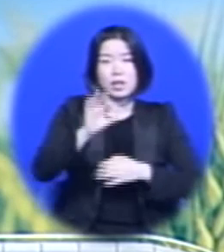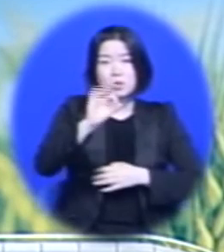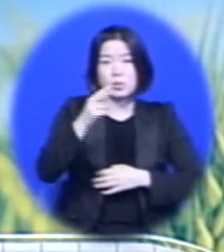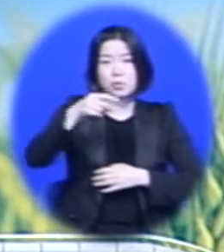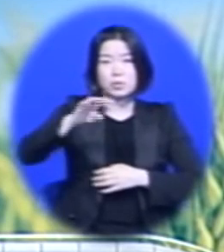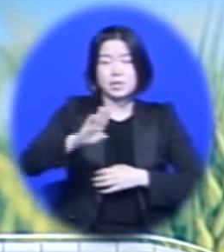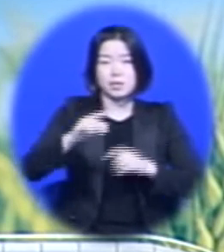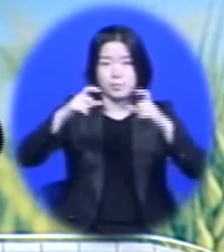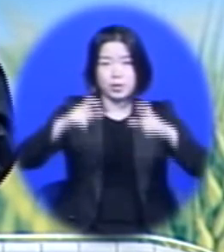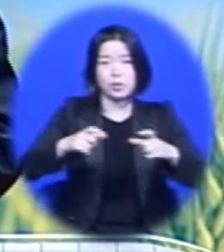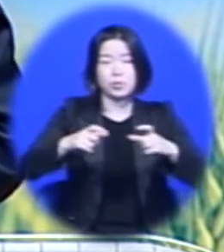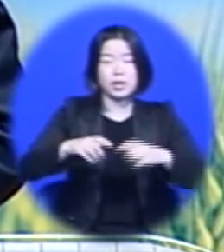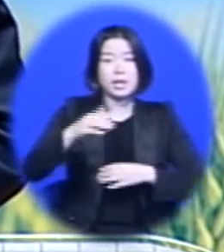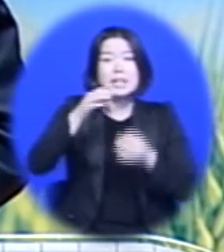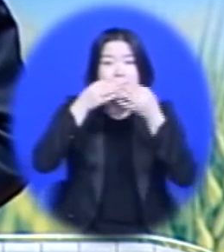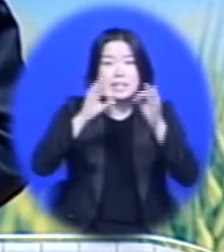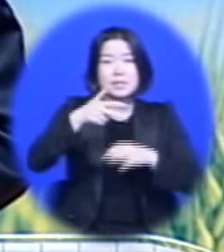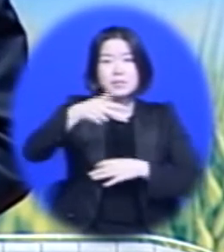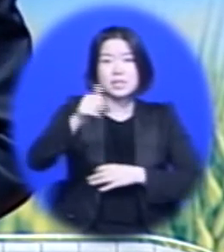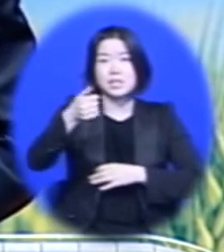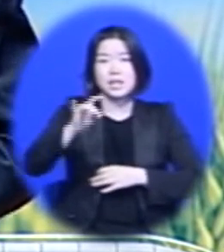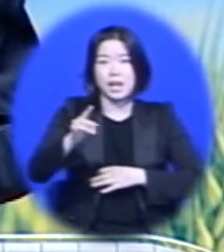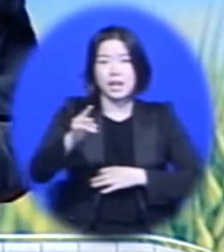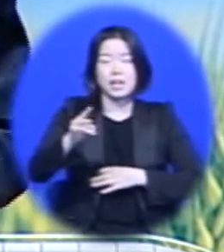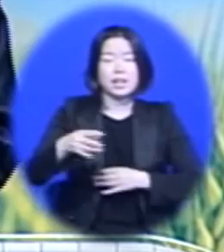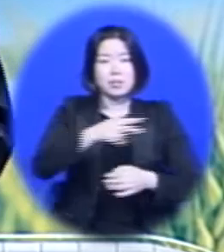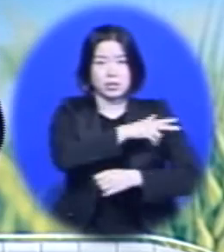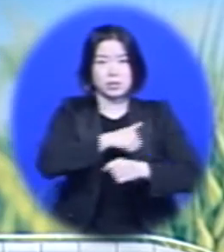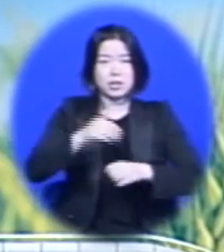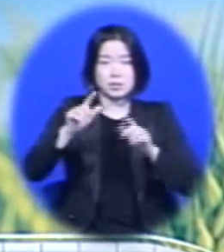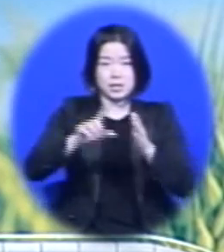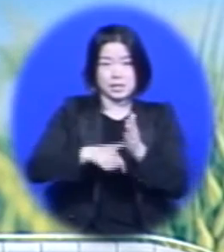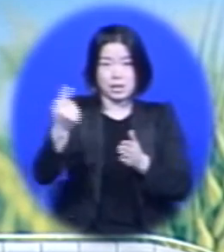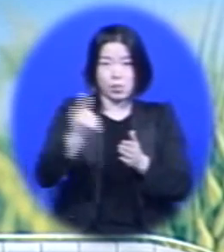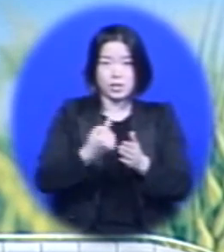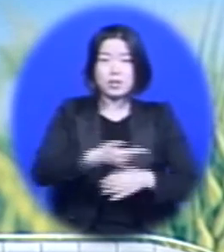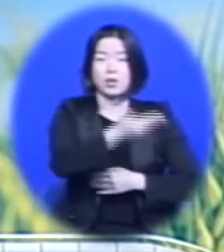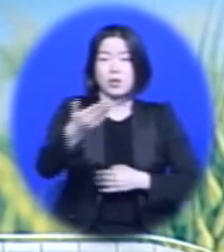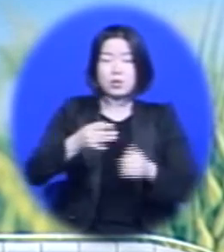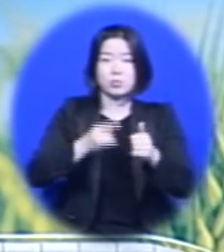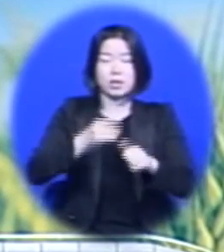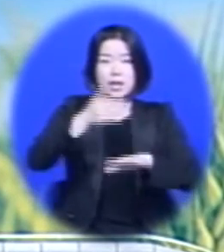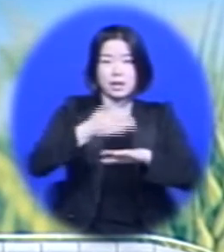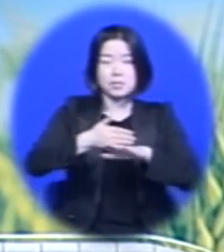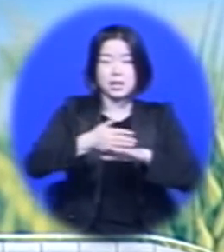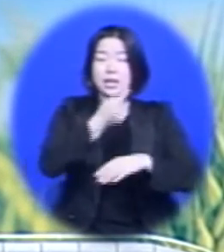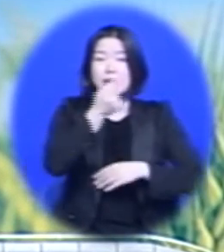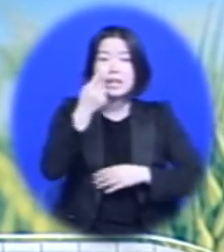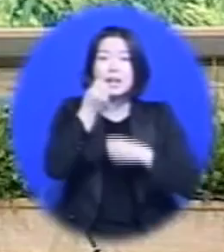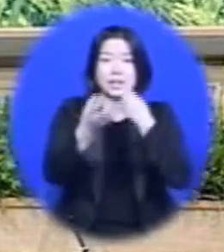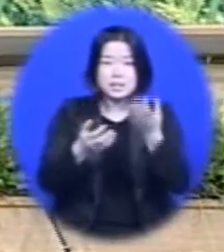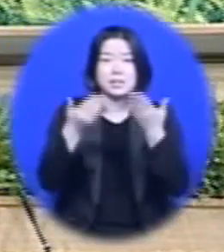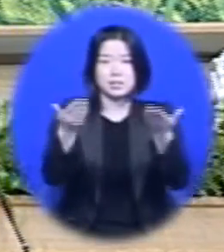요셉교구의 김지혜 집사님, 이 시간 나오셔서 여러분에게 감사의 간증을 해